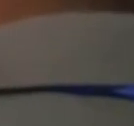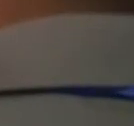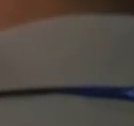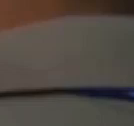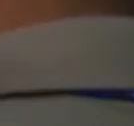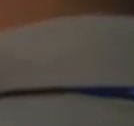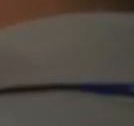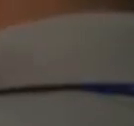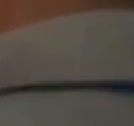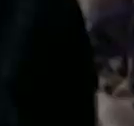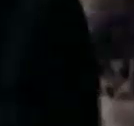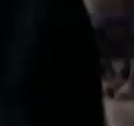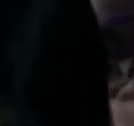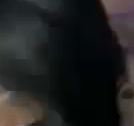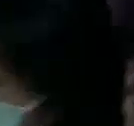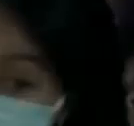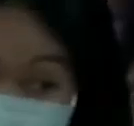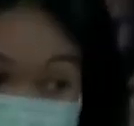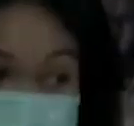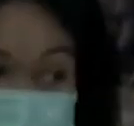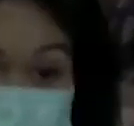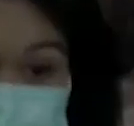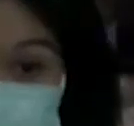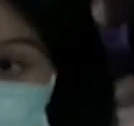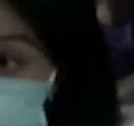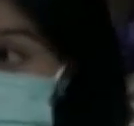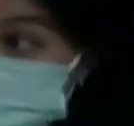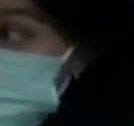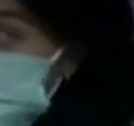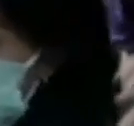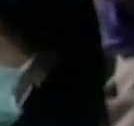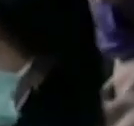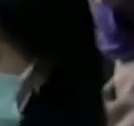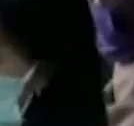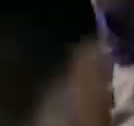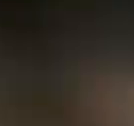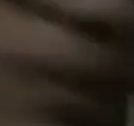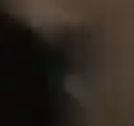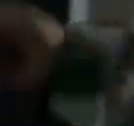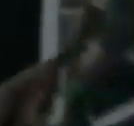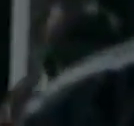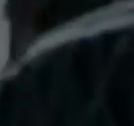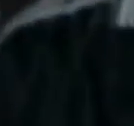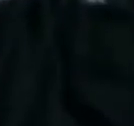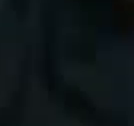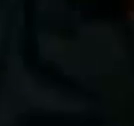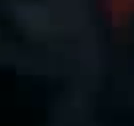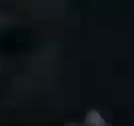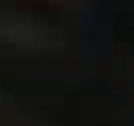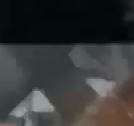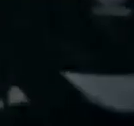warga yang berkerumun ini pun dibubarkan oleh petugas. Sebagian di antaranya bahkan tidak mengenakan masker. Pengelola